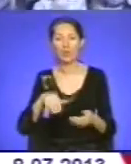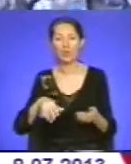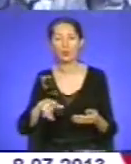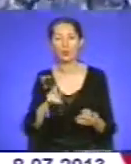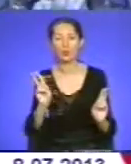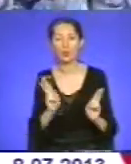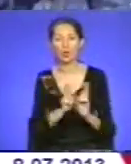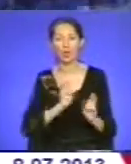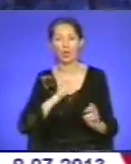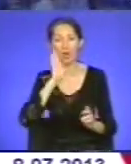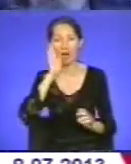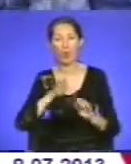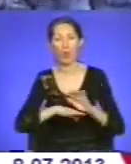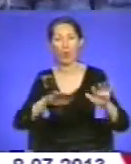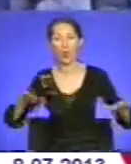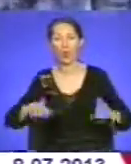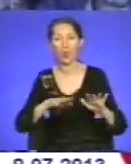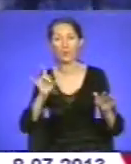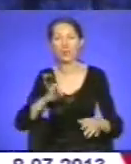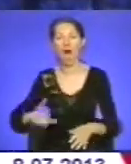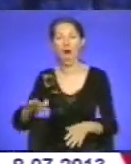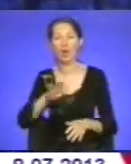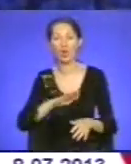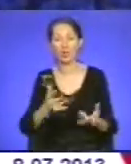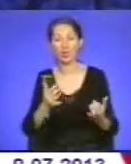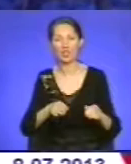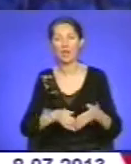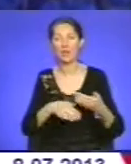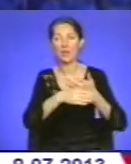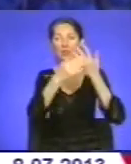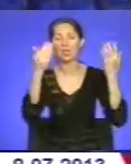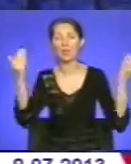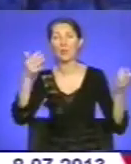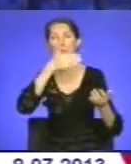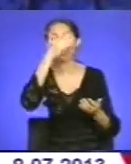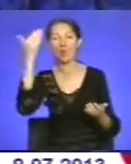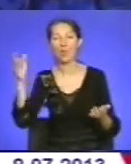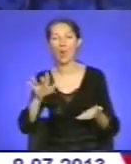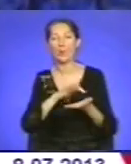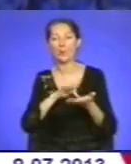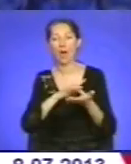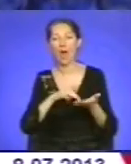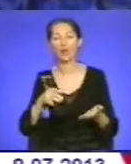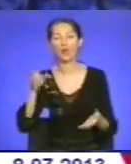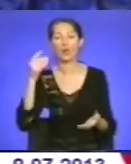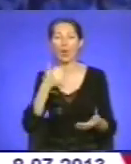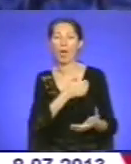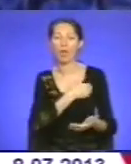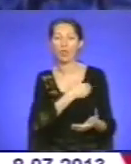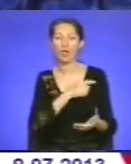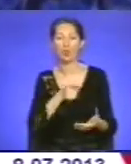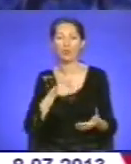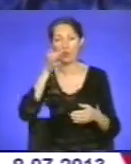і купатися в росі. А ще під відкритим небом загадують бажання, оскільки